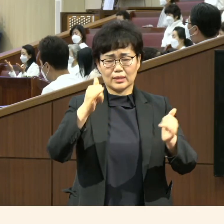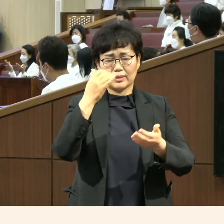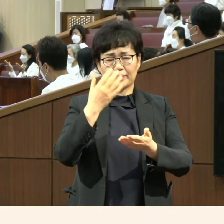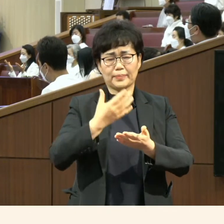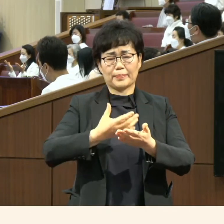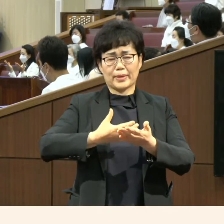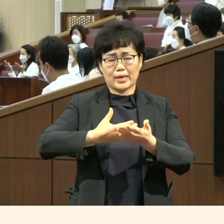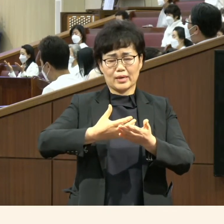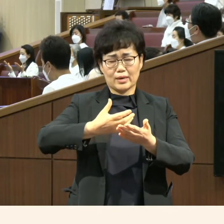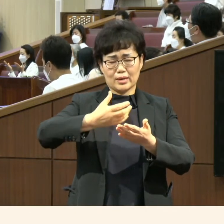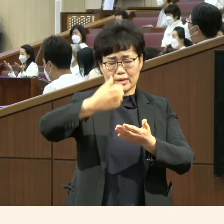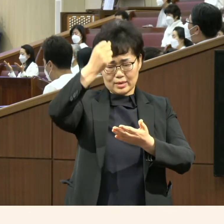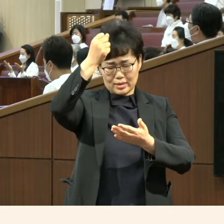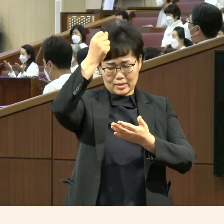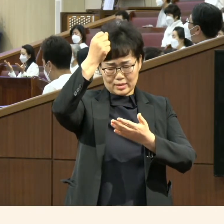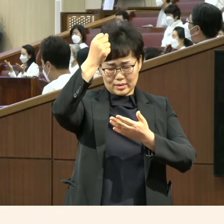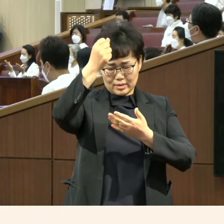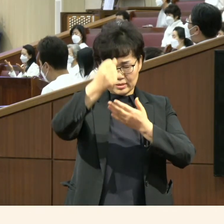죄인